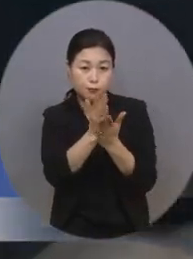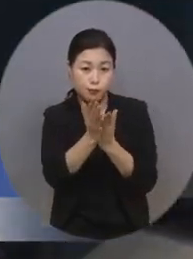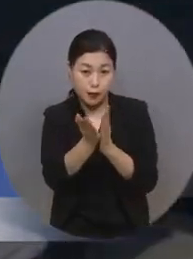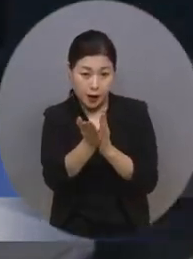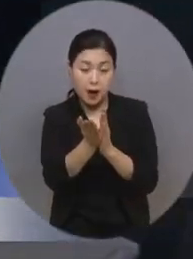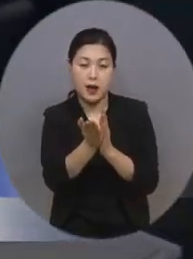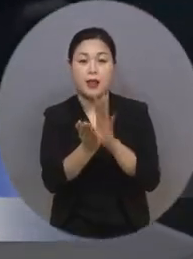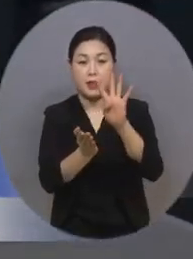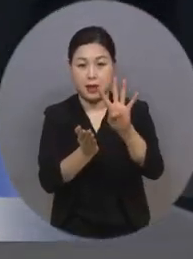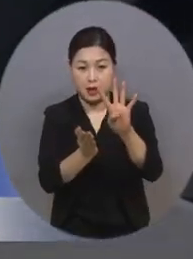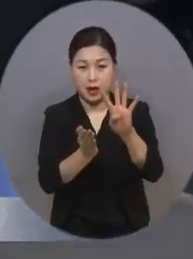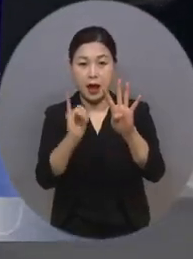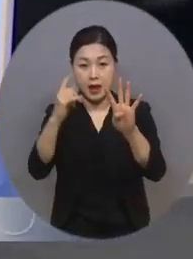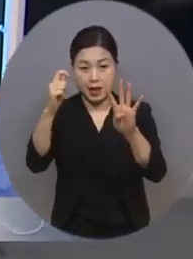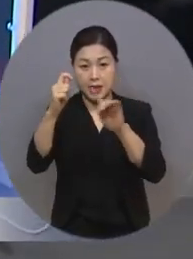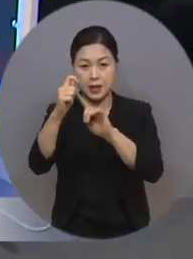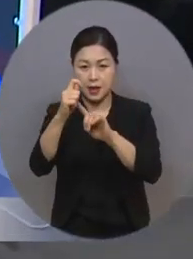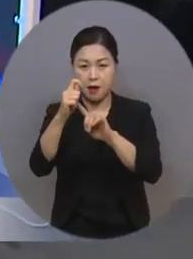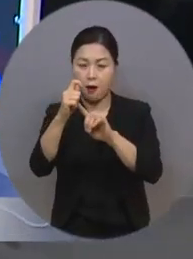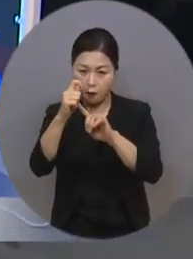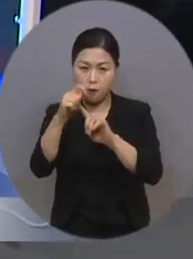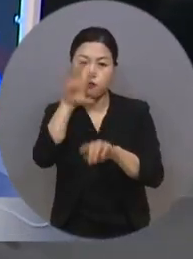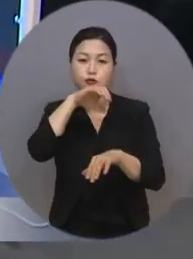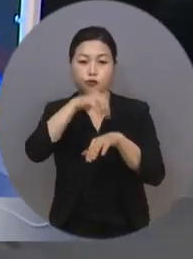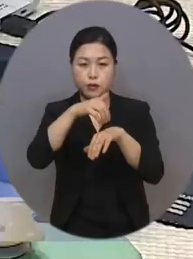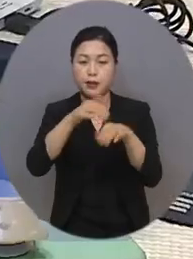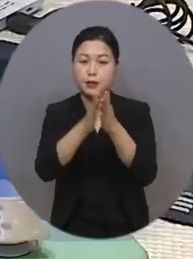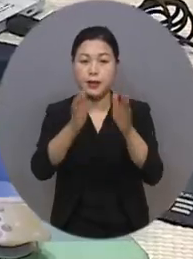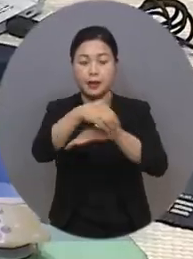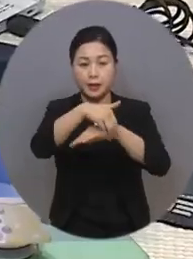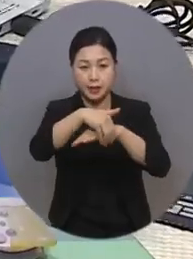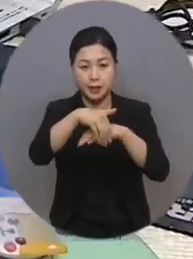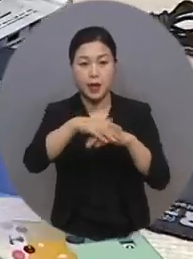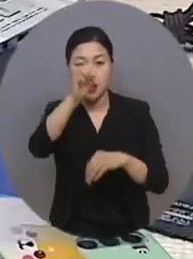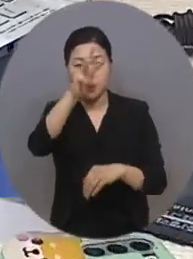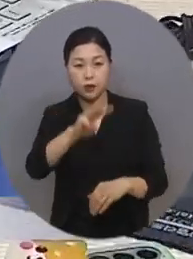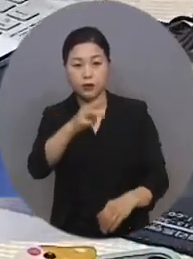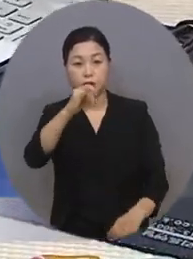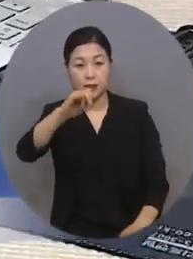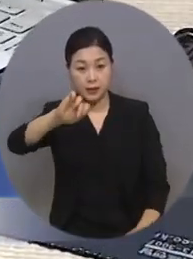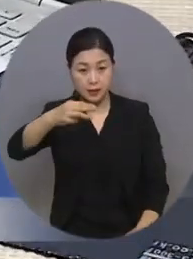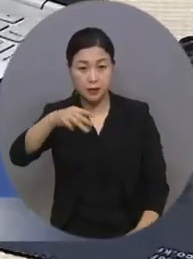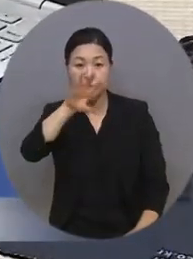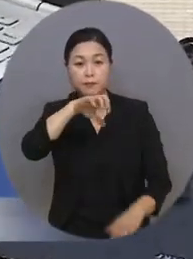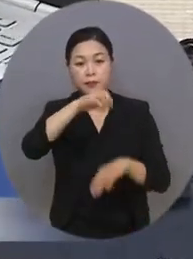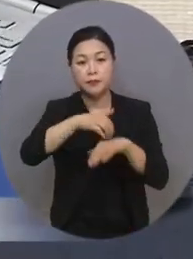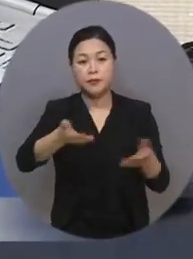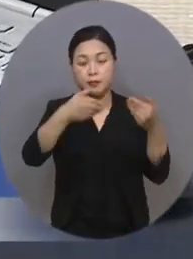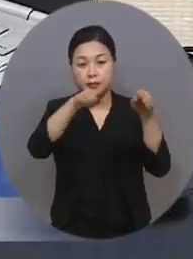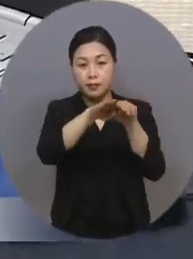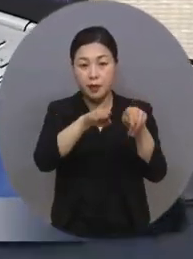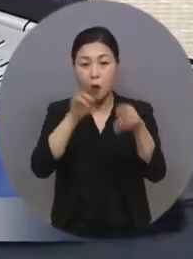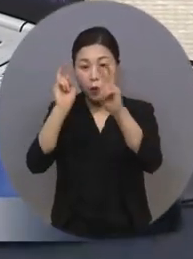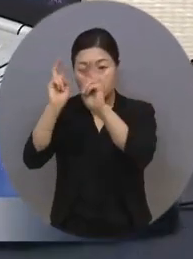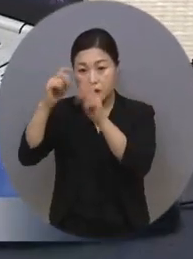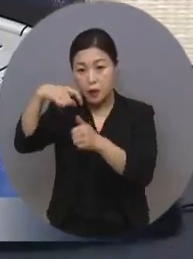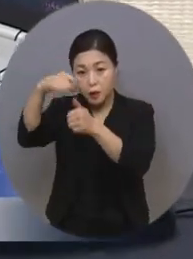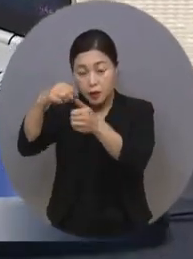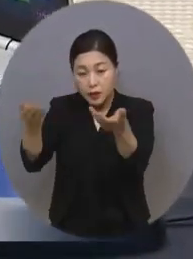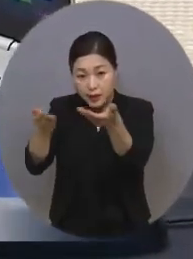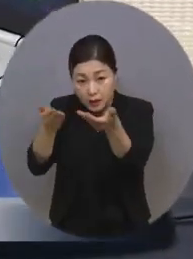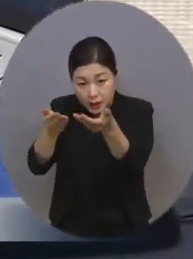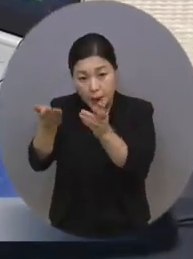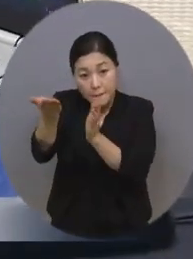IT 수준별 훈련을 실시할 예정입니다. 또한 광주 디지털 훈련센터에서는 사업체의 채용 직무에